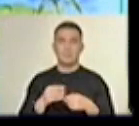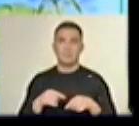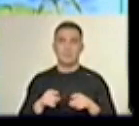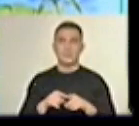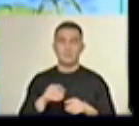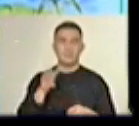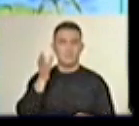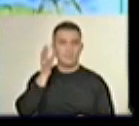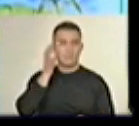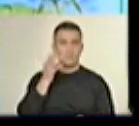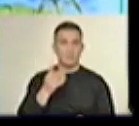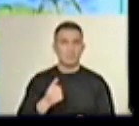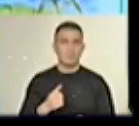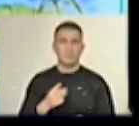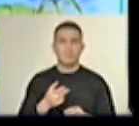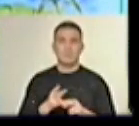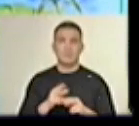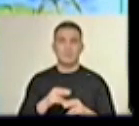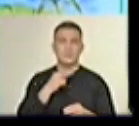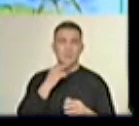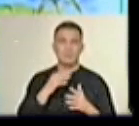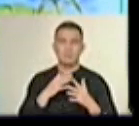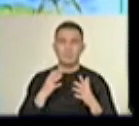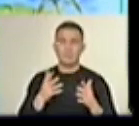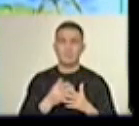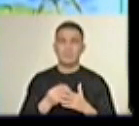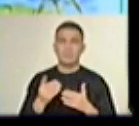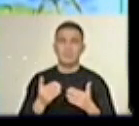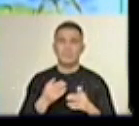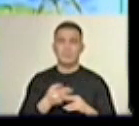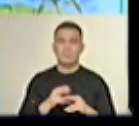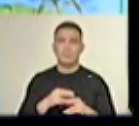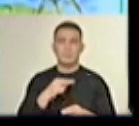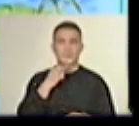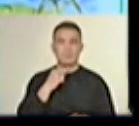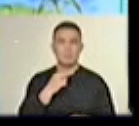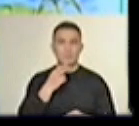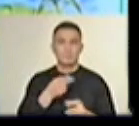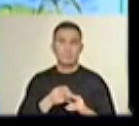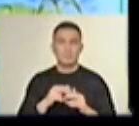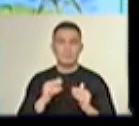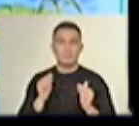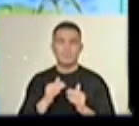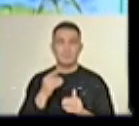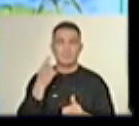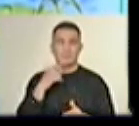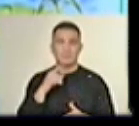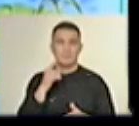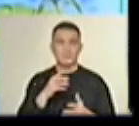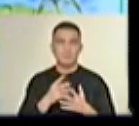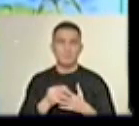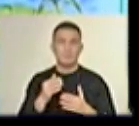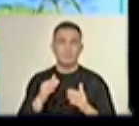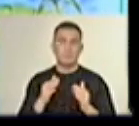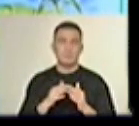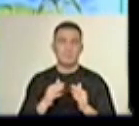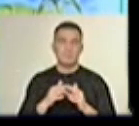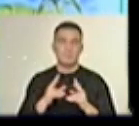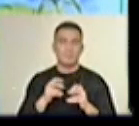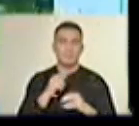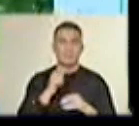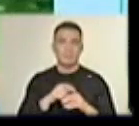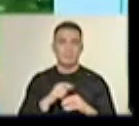умница». Он с большим вниманием, нежностью и любовью рассказал нам эту милую историю о домашнем журавле